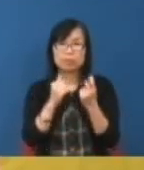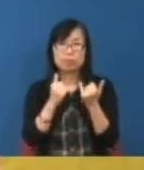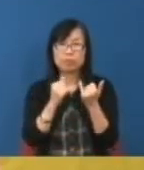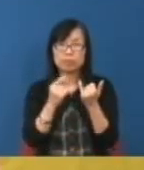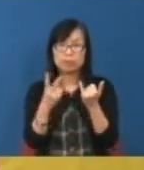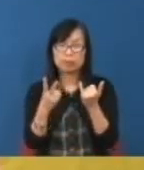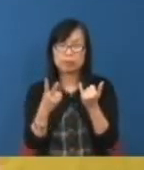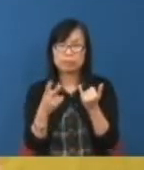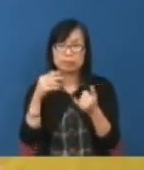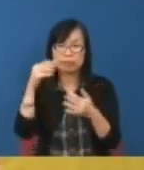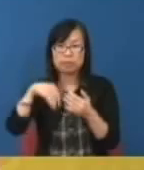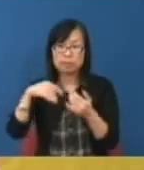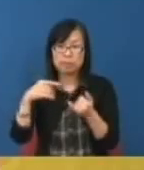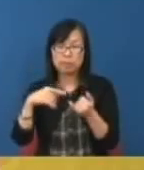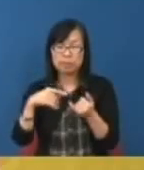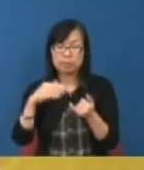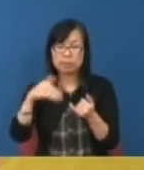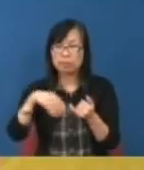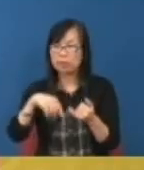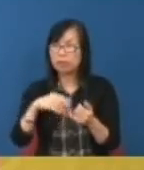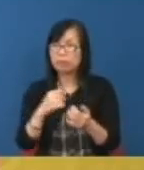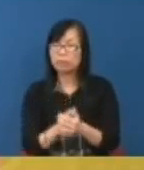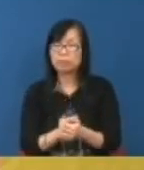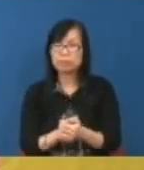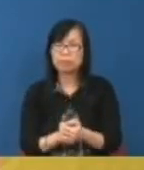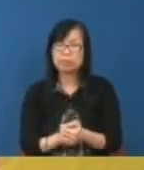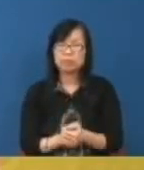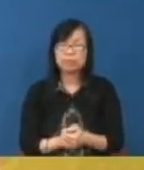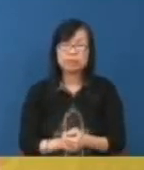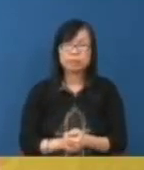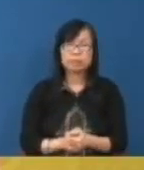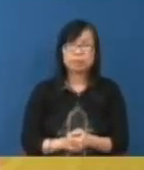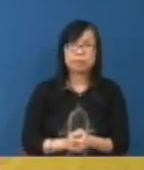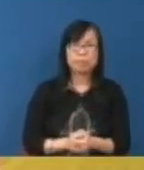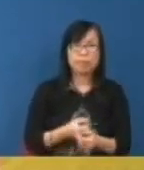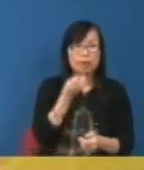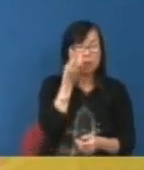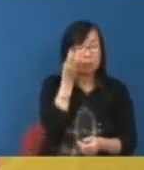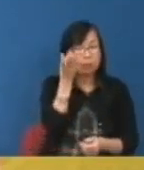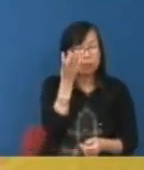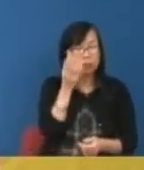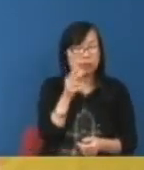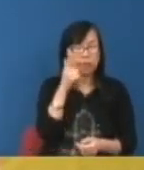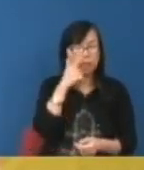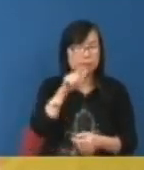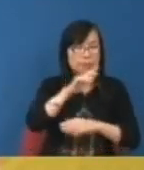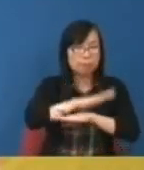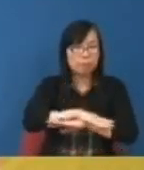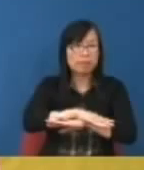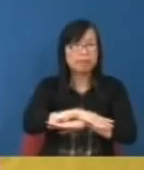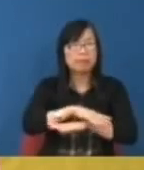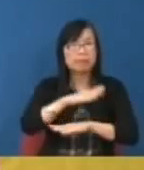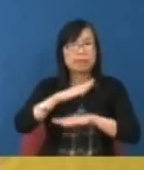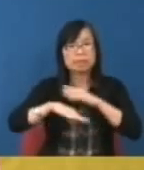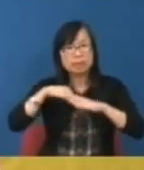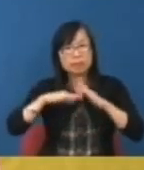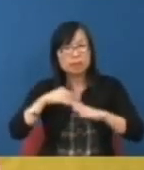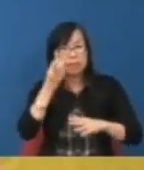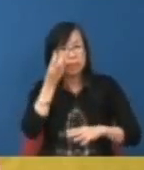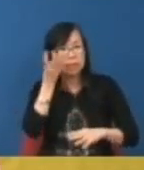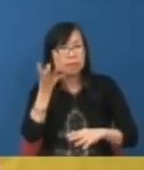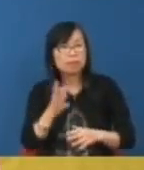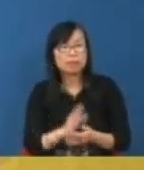就係六二年之後落到嚟香港，然之後對於以後嘅人嗰一種即係歧視，無論係身份歧視、能力歧視咧。咁其實都係一